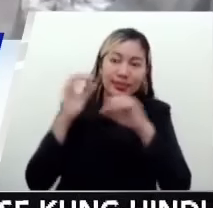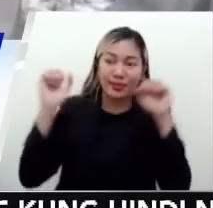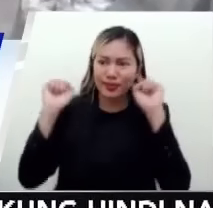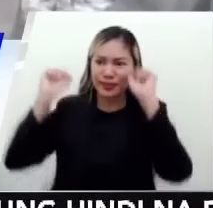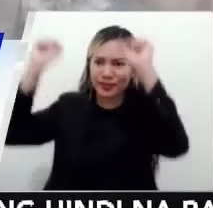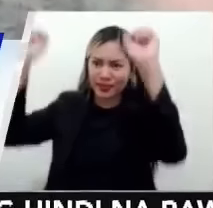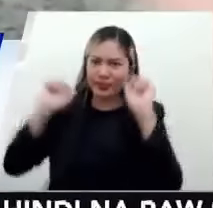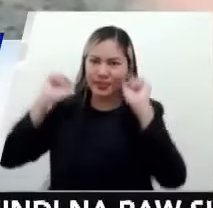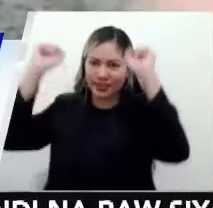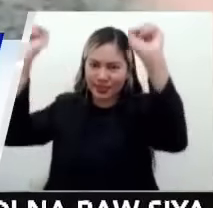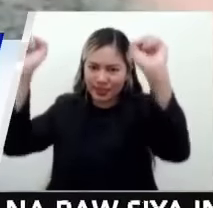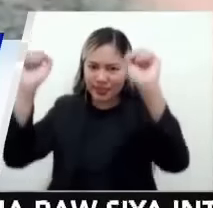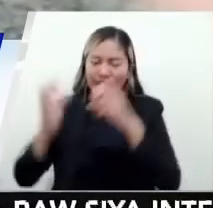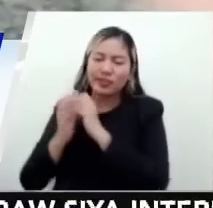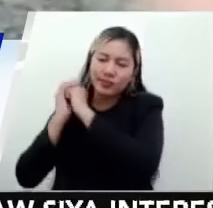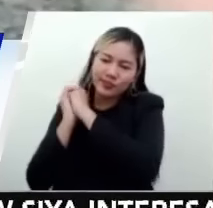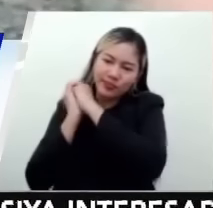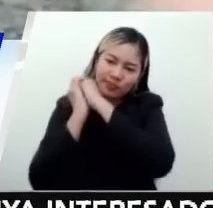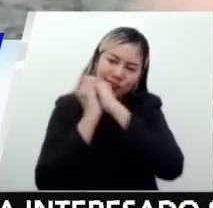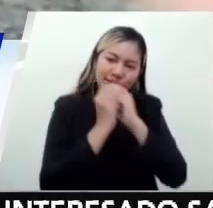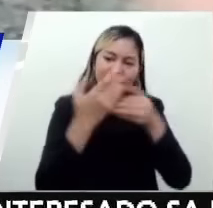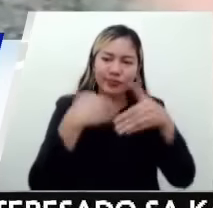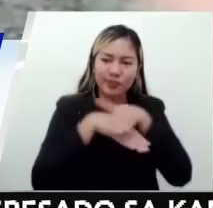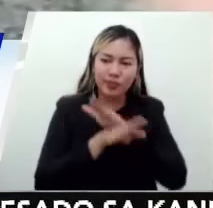isang kwarto.